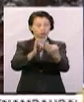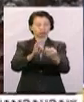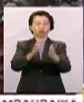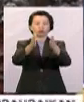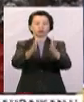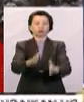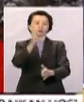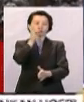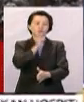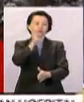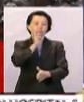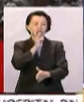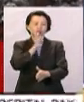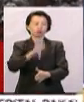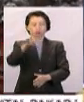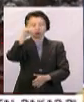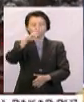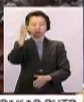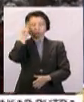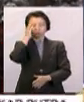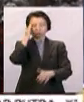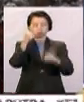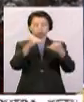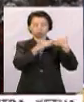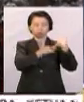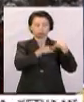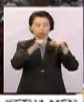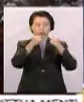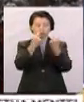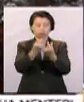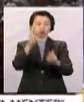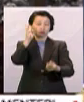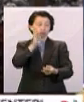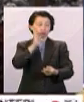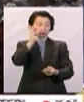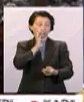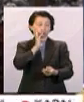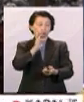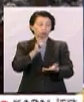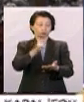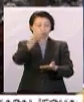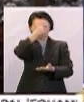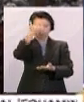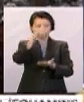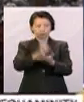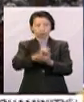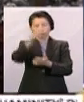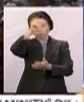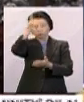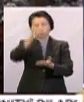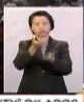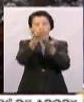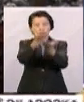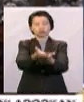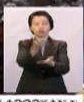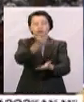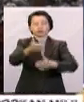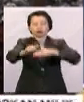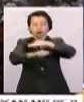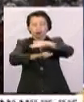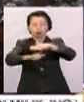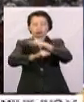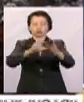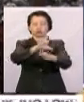wanita. Kerajaan sedar akan peranan yang dimainkan oleh golongan wanita. Oleh sebab itu, kerajaan mencadangkan barangan asas untuk